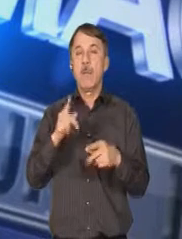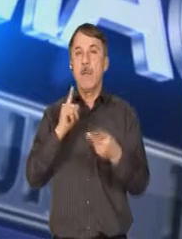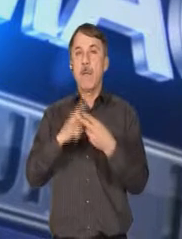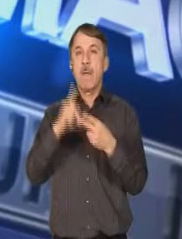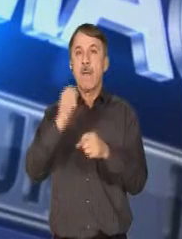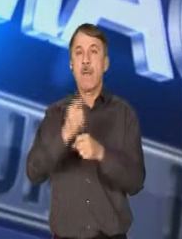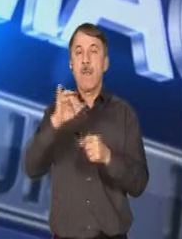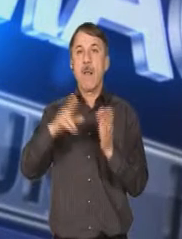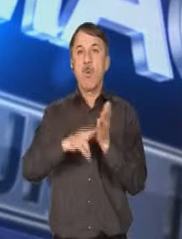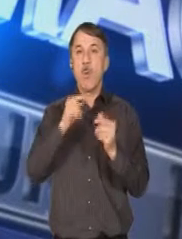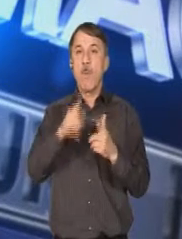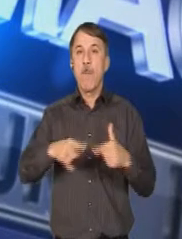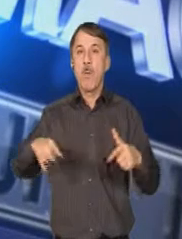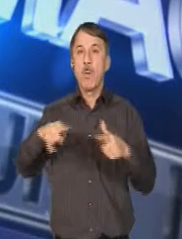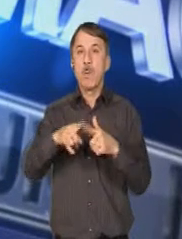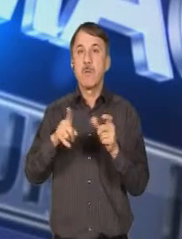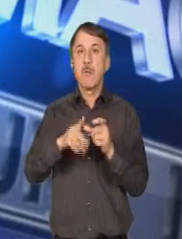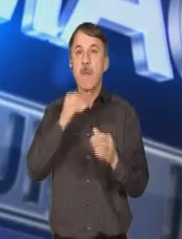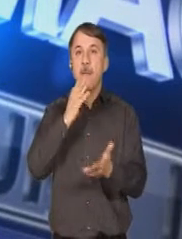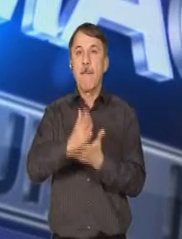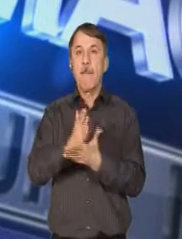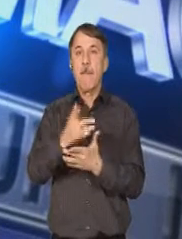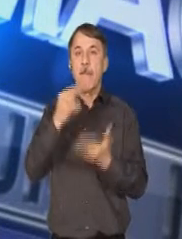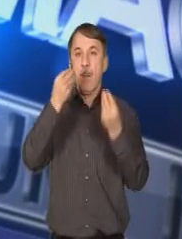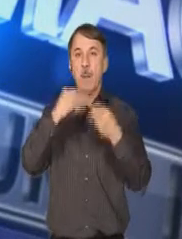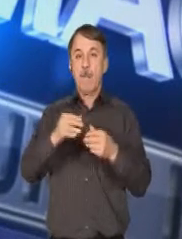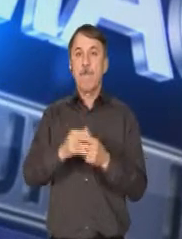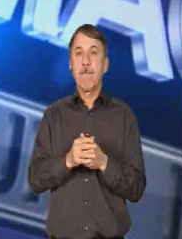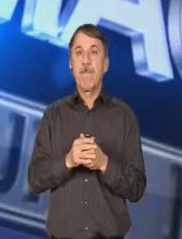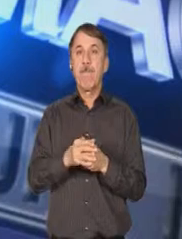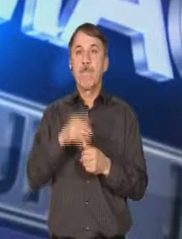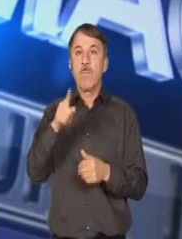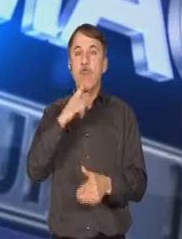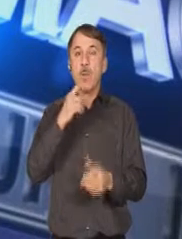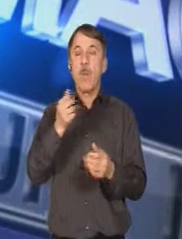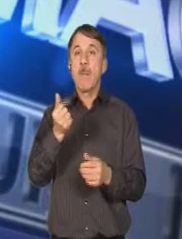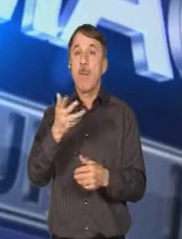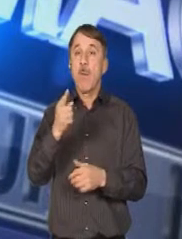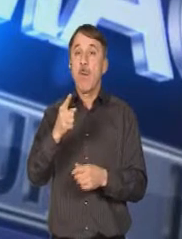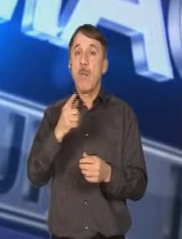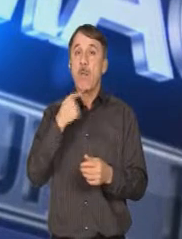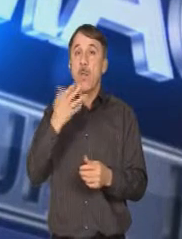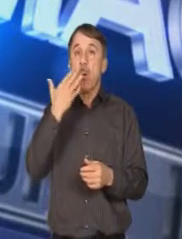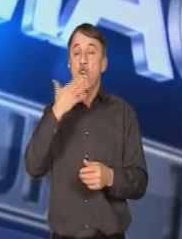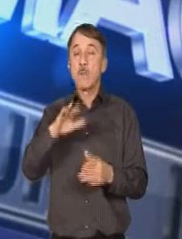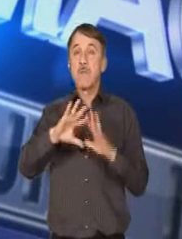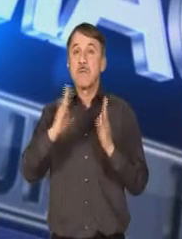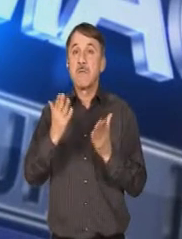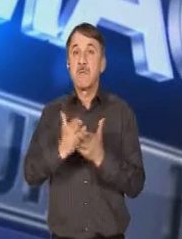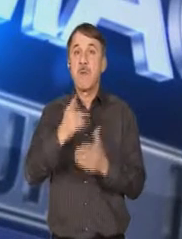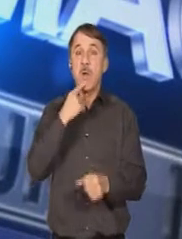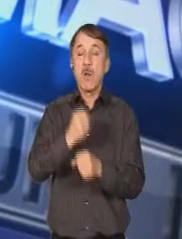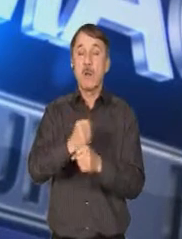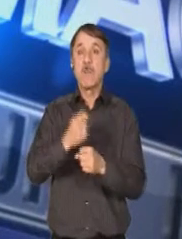U posljednje vreme su učestaliji napadi vlasničkih nego napuštenih pasa, a ovakvi incidenti će se ponavljati sve dok